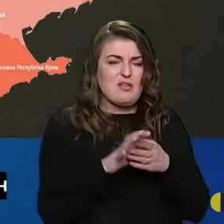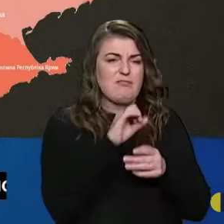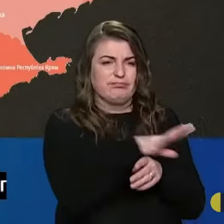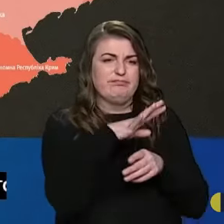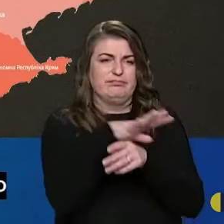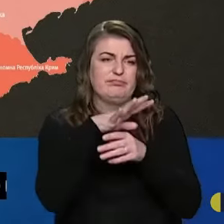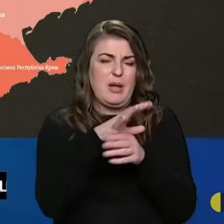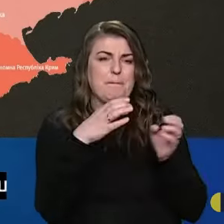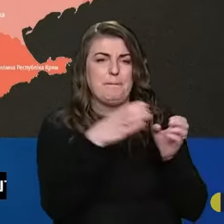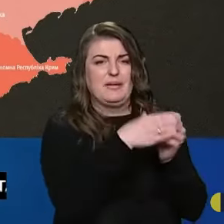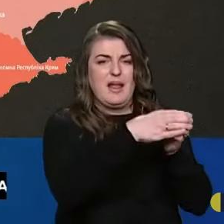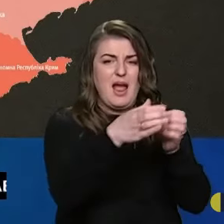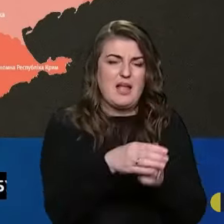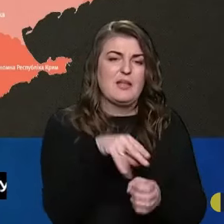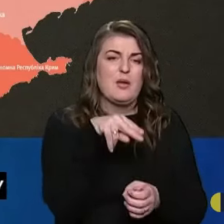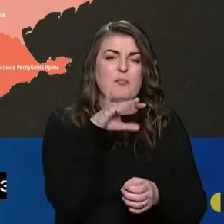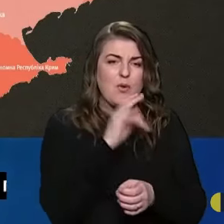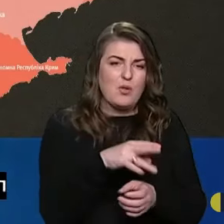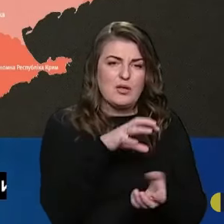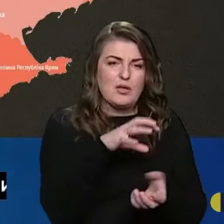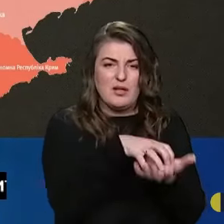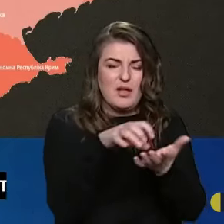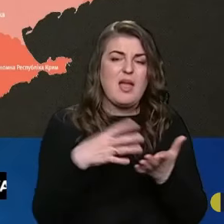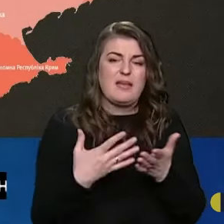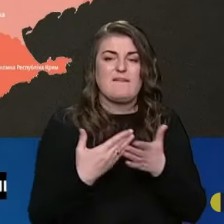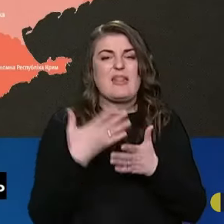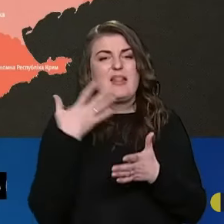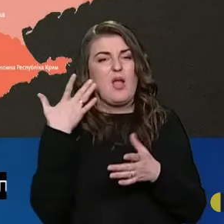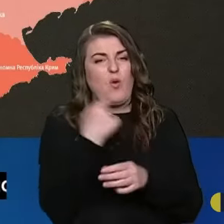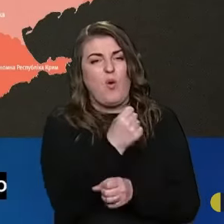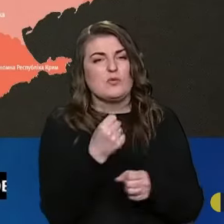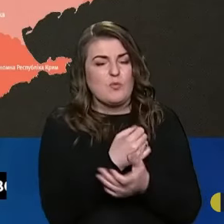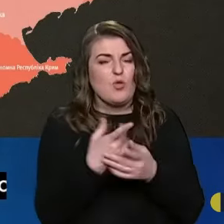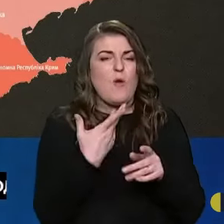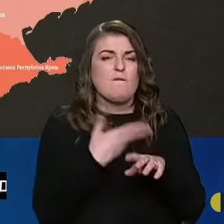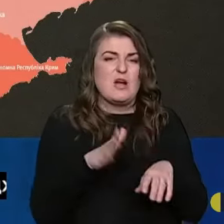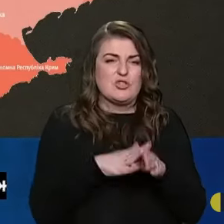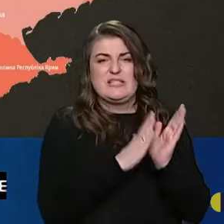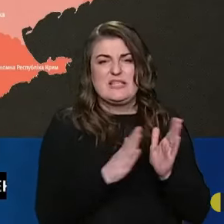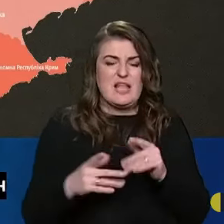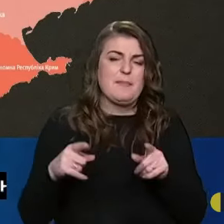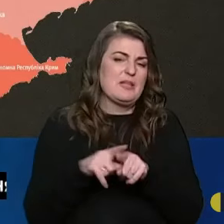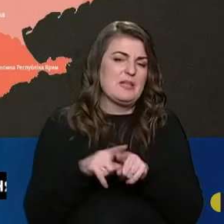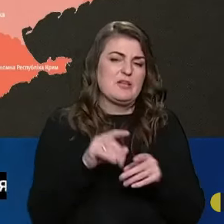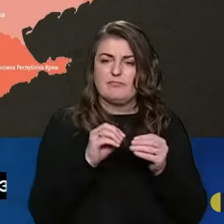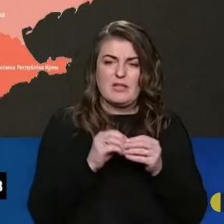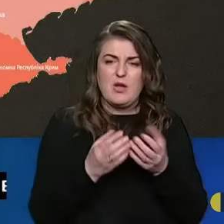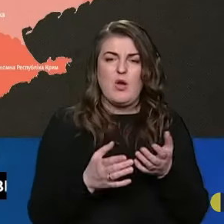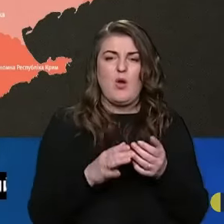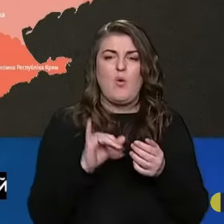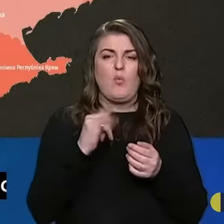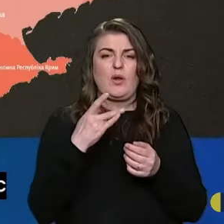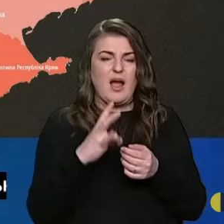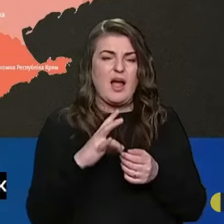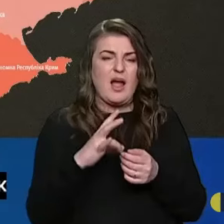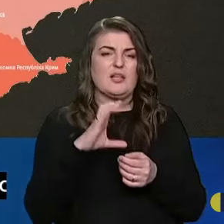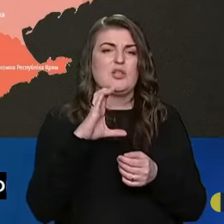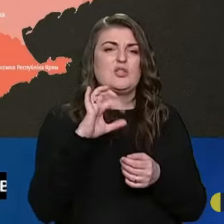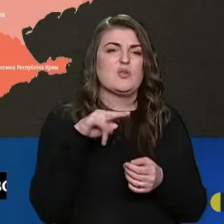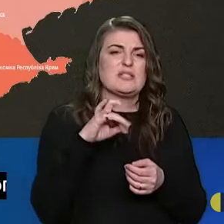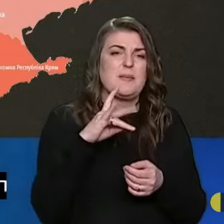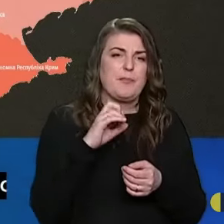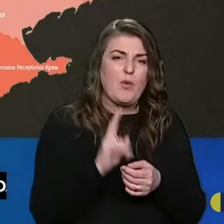артилерійських бригад і полків, які там від легкого озброєння до важких систем, тих же самих там ураганів,